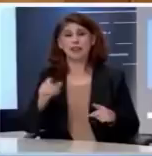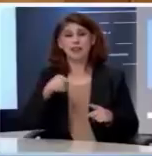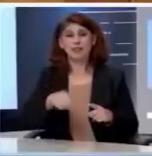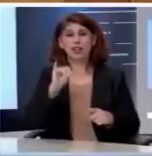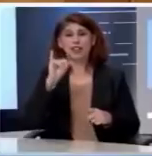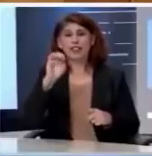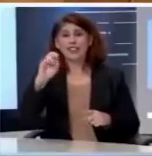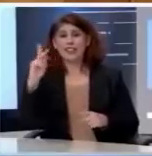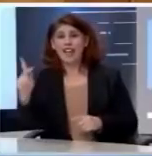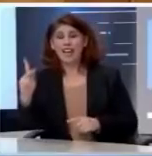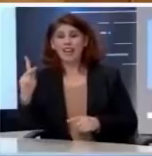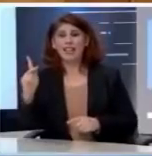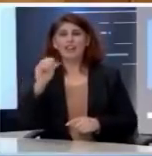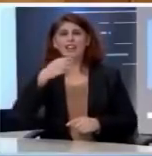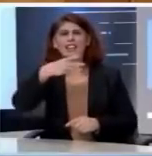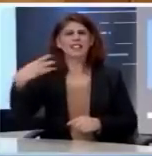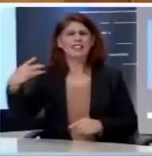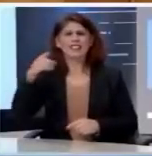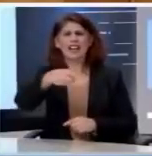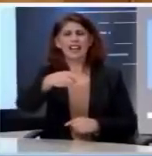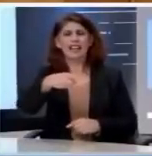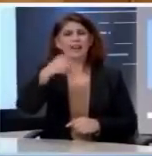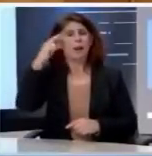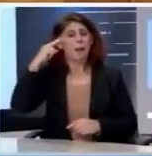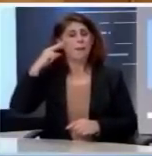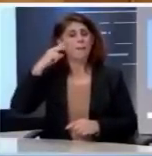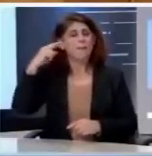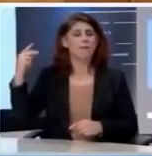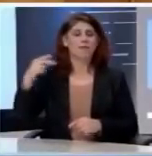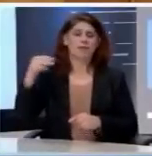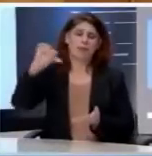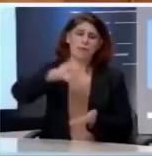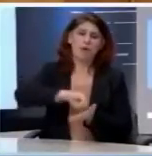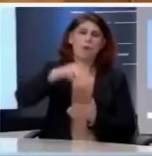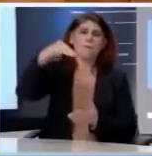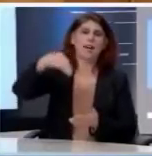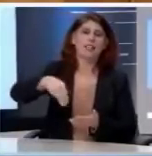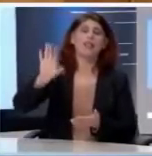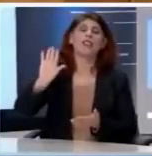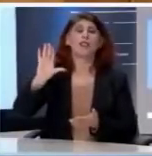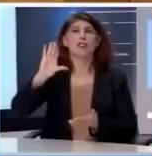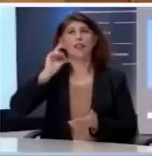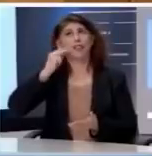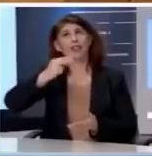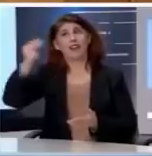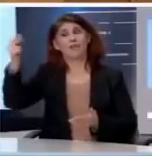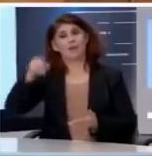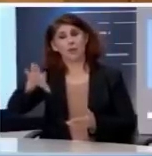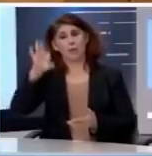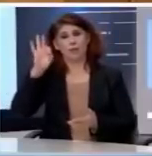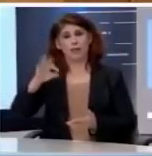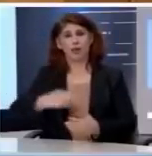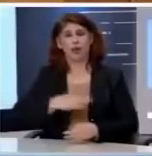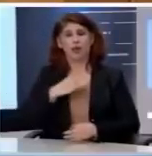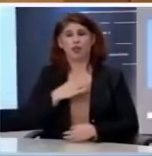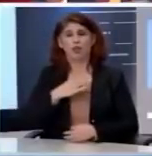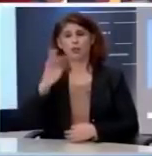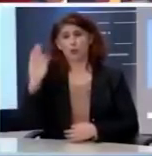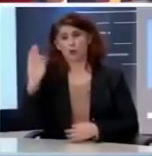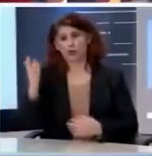το ΙΕΞΙΝΗ εκεί στη Μασαχουσέτη δεν θα είχε καμία φήμη. Ευτυχώς γι' αυτό το επέλεξε ο κύριος